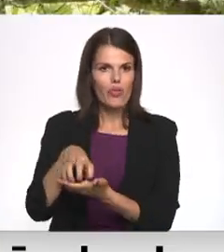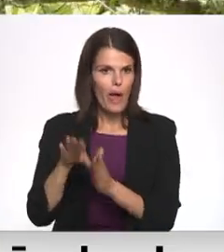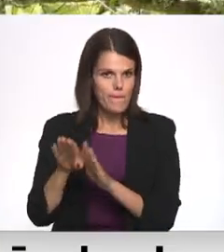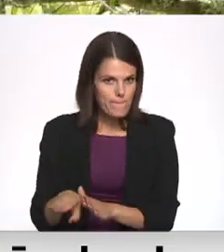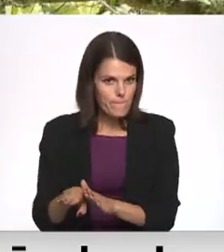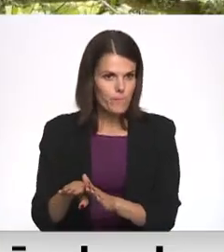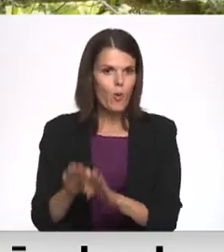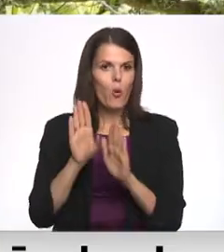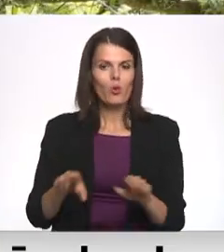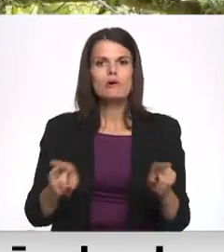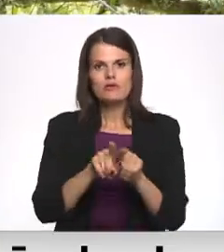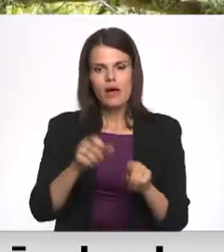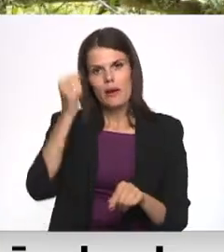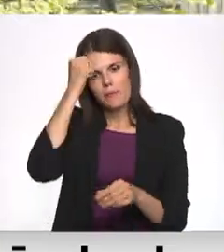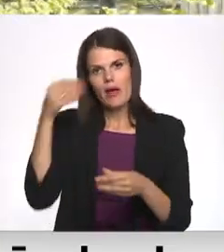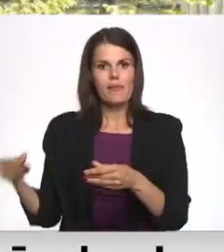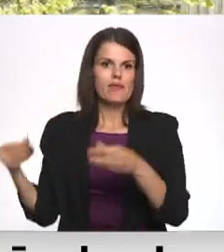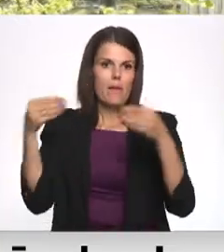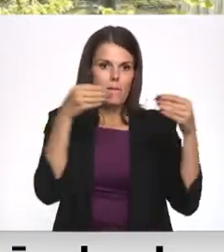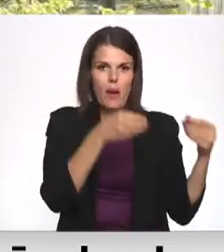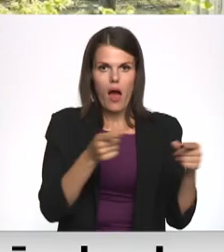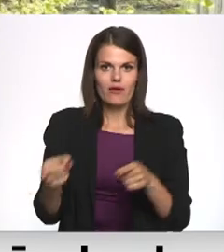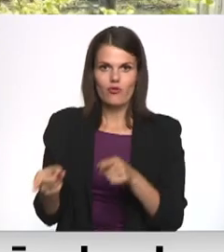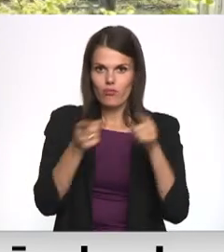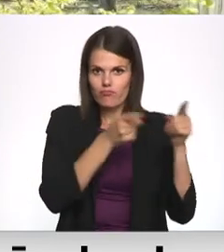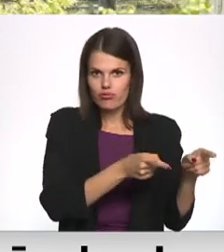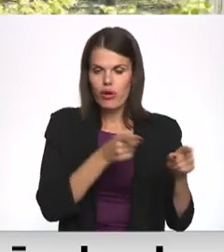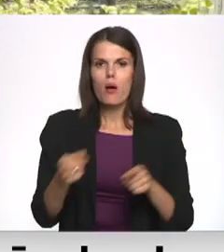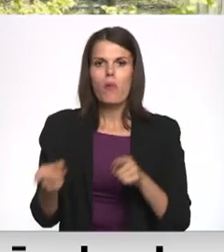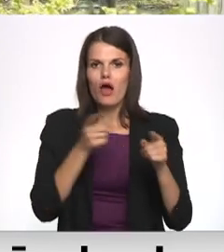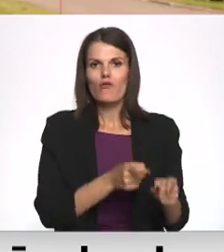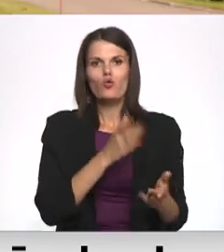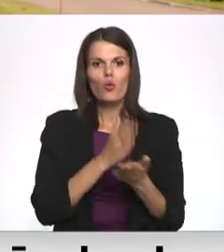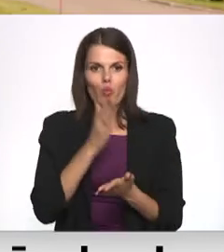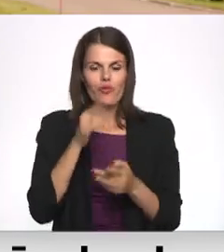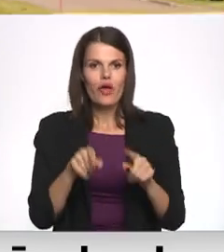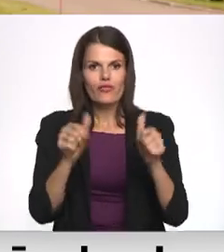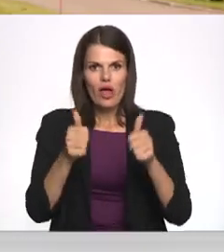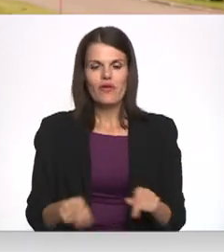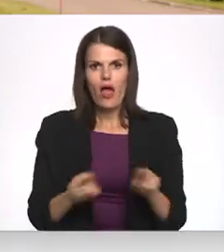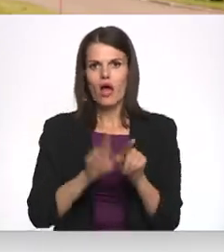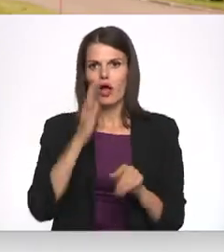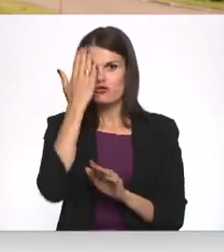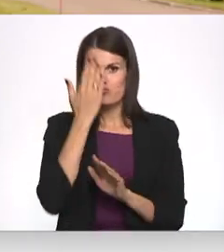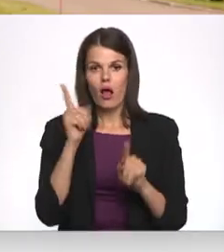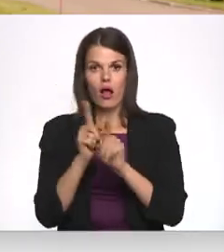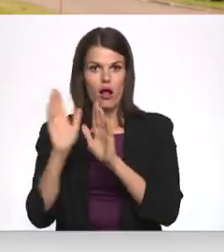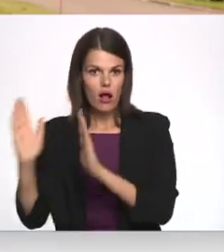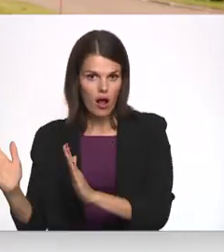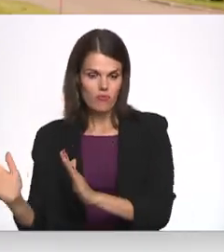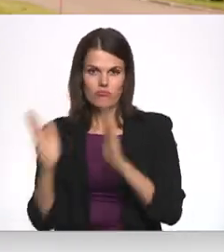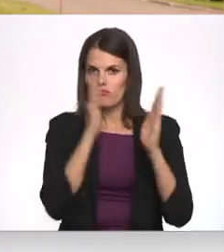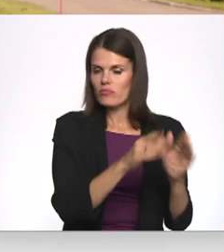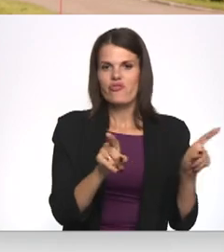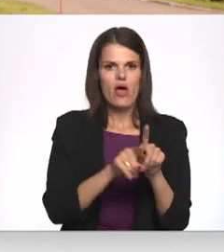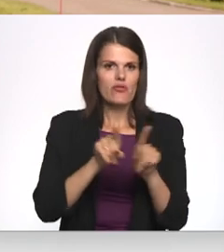un Telnītes Līvijas Rezevskas veidotais piemineklis. Pārvietošana noteikti tādā veidā, tā kā spoguļa attēls, teiksim, kā šeit, tā viņa pārvietos uz